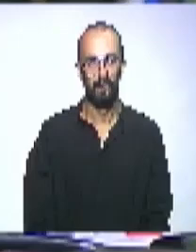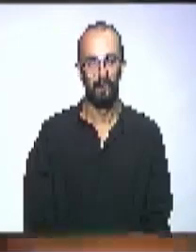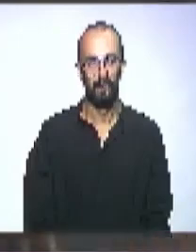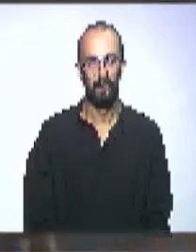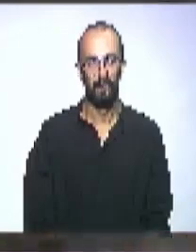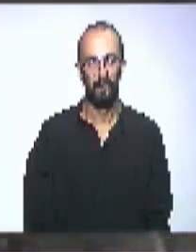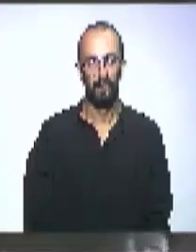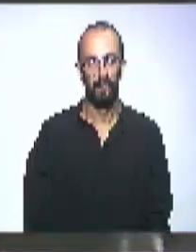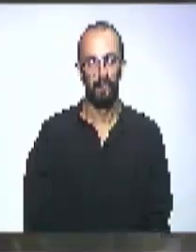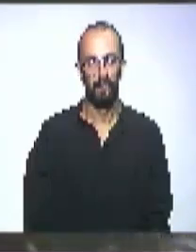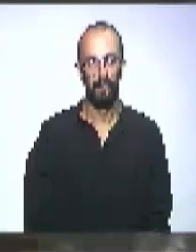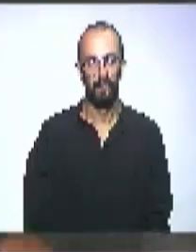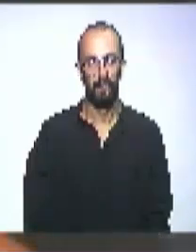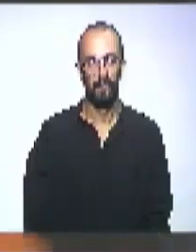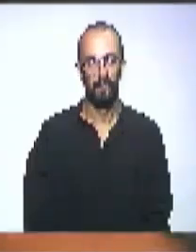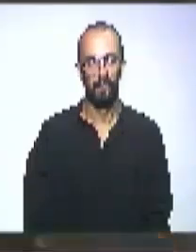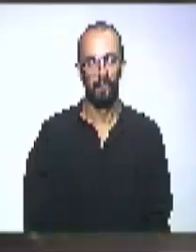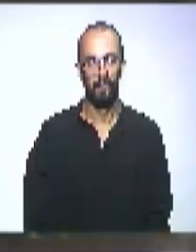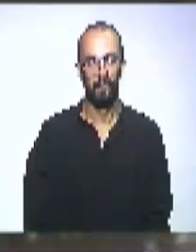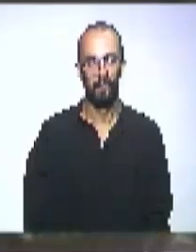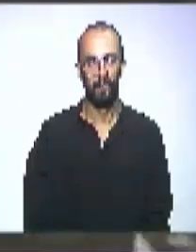يعني، هتبقى زي الكوردن بلو كده.